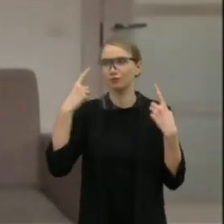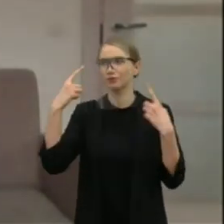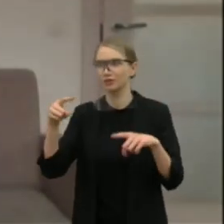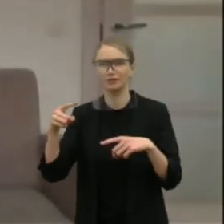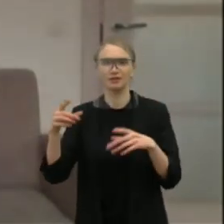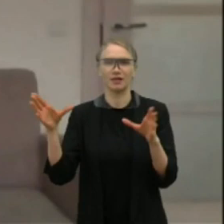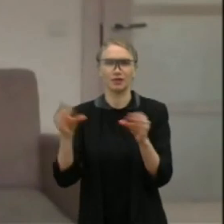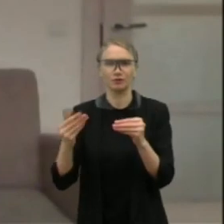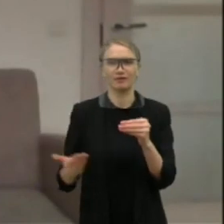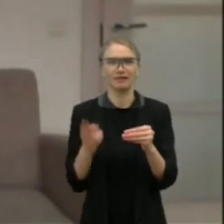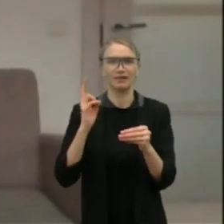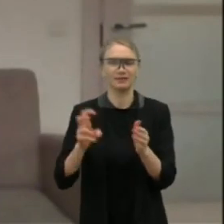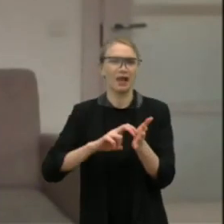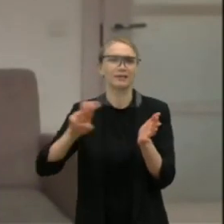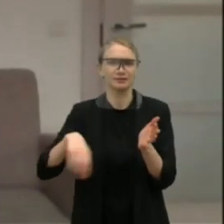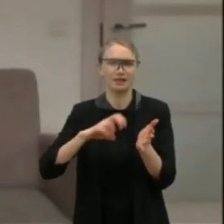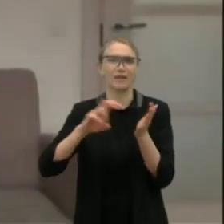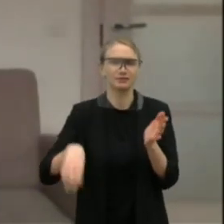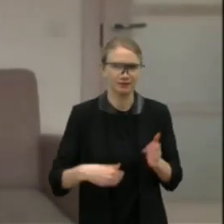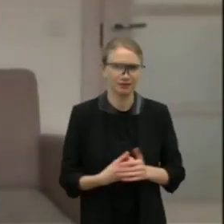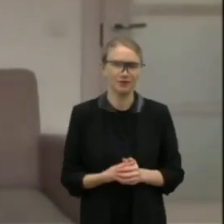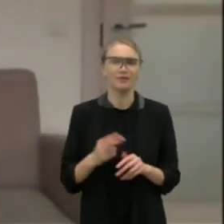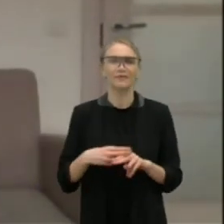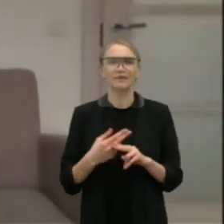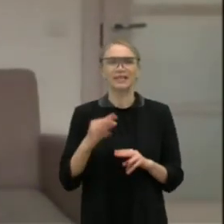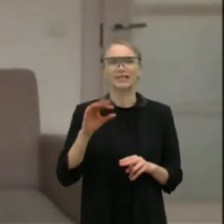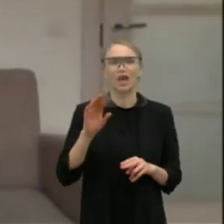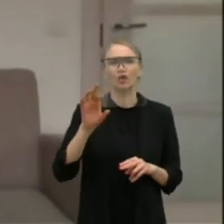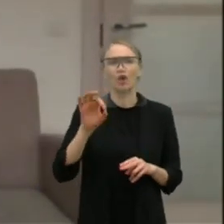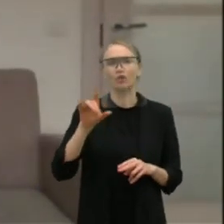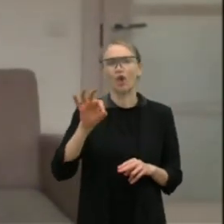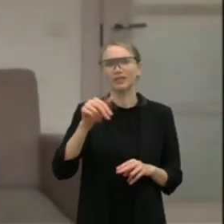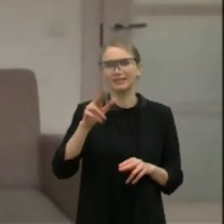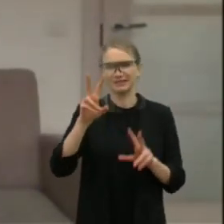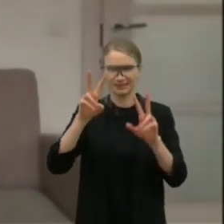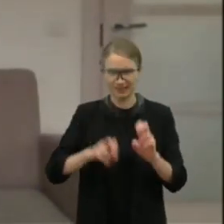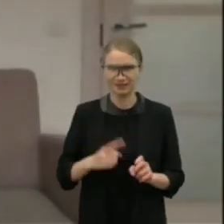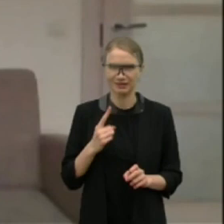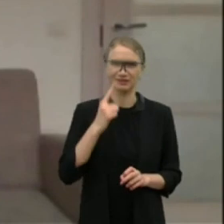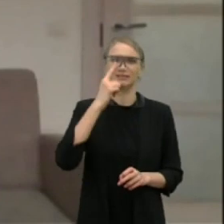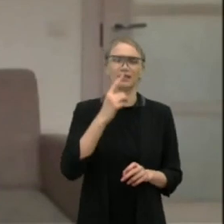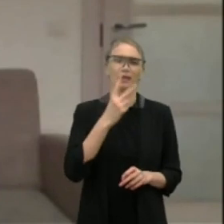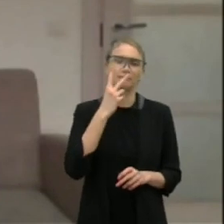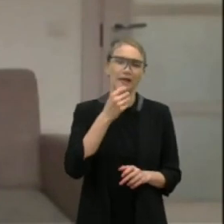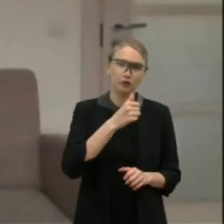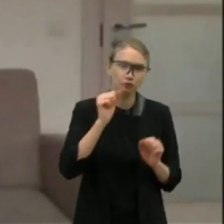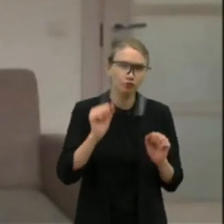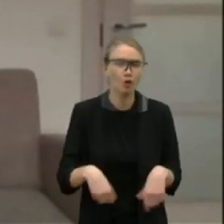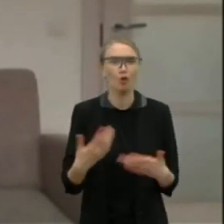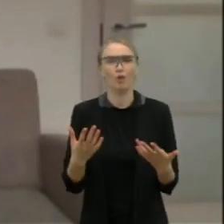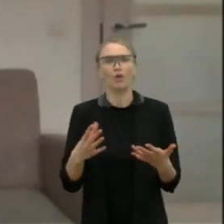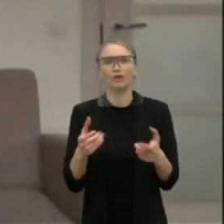aplinkoje tokių atvejų žinom. Ir būtent serologiniai testai, kurie parodytų persirgimą, kurie parodytų